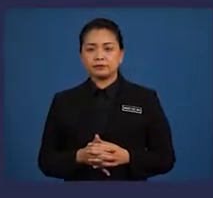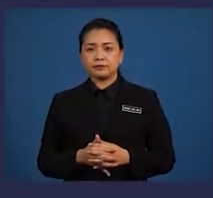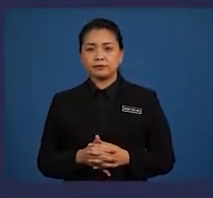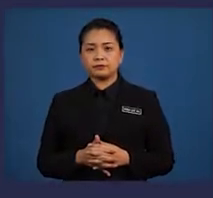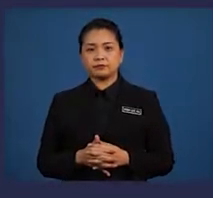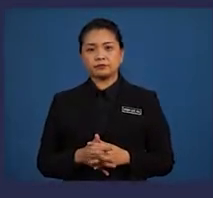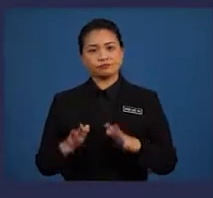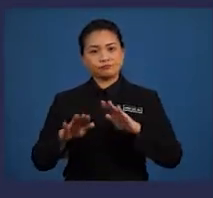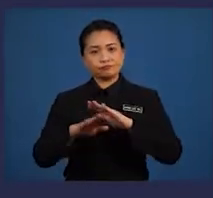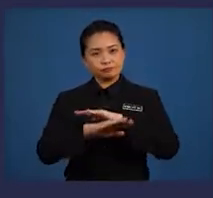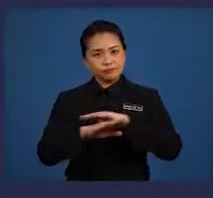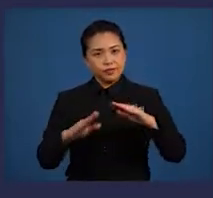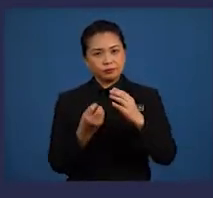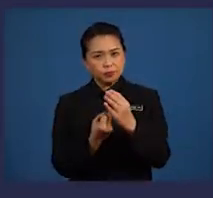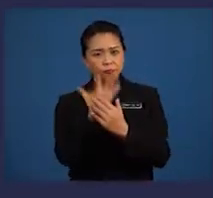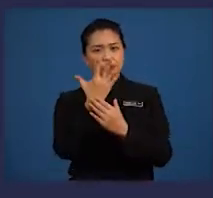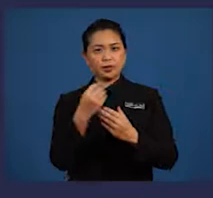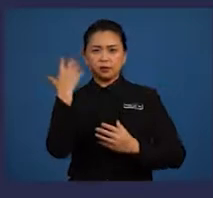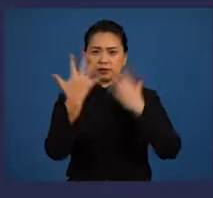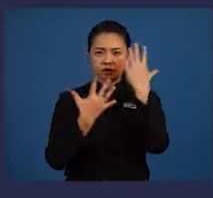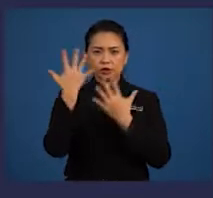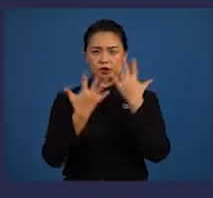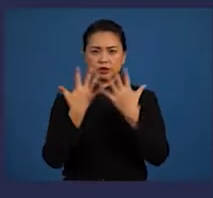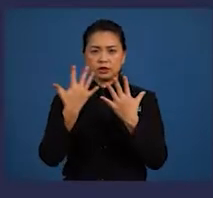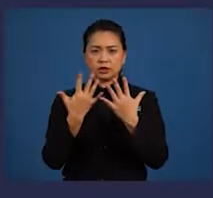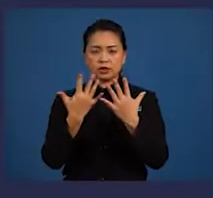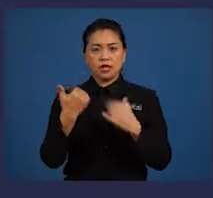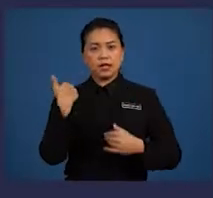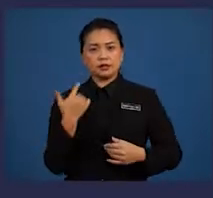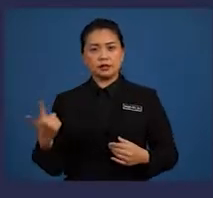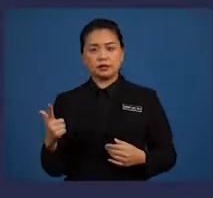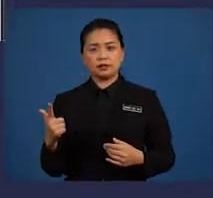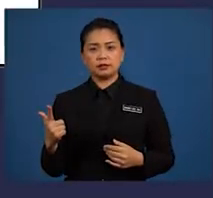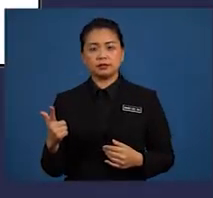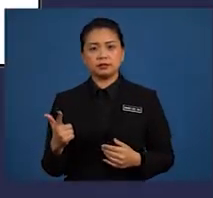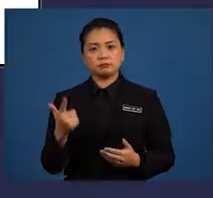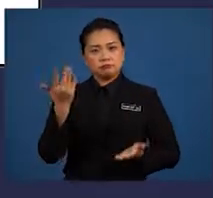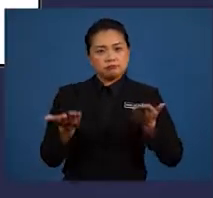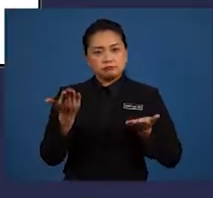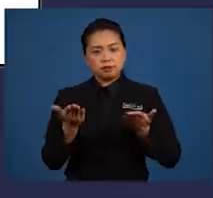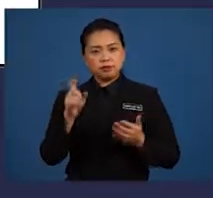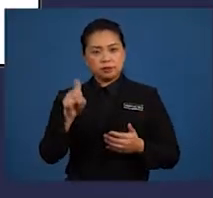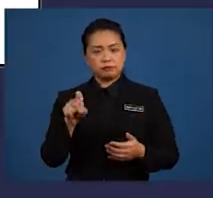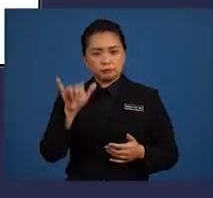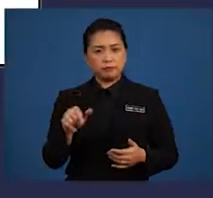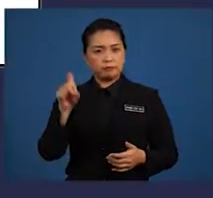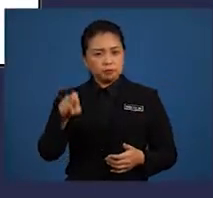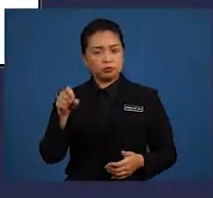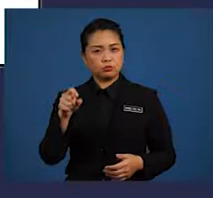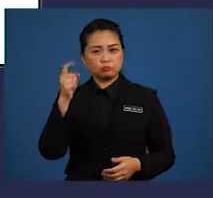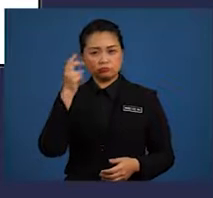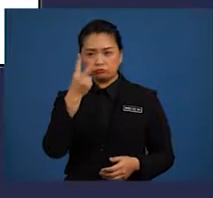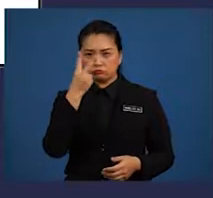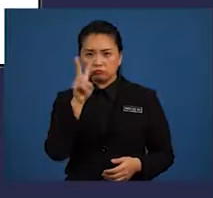tidak menimbulkan kekeliruan juga merupakan pertimbangan yang perlu diberi perhatian